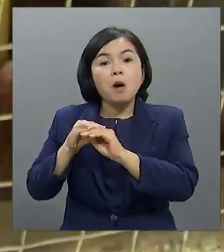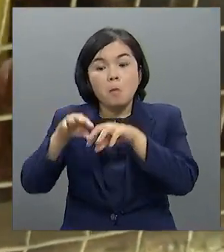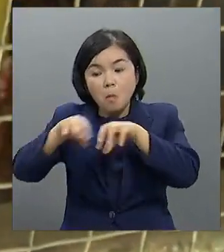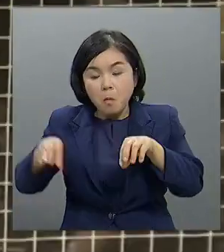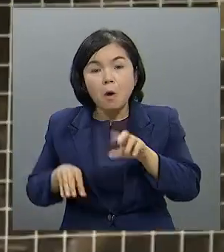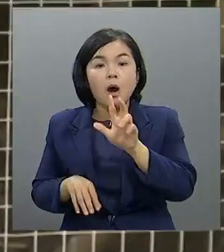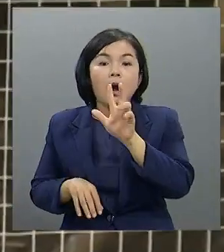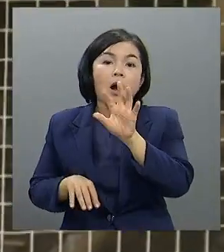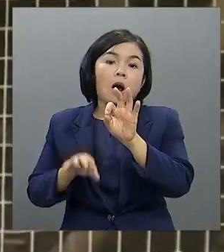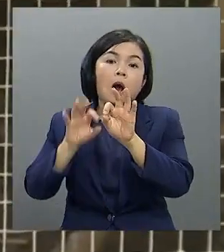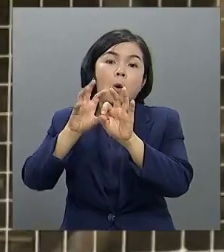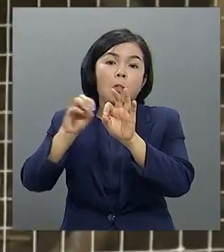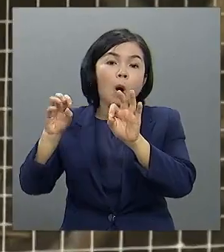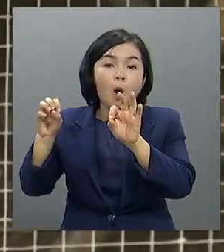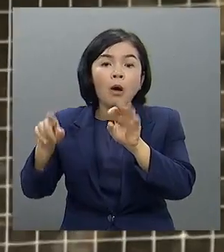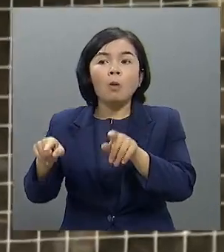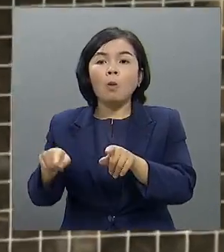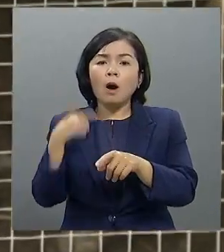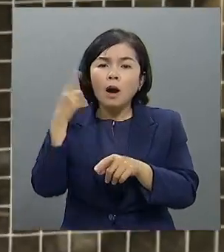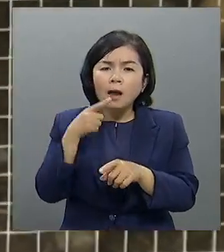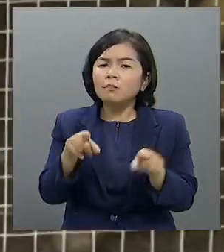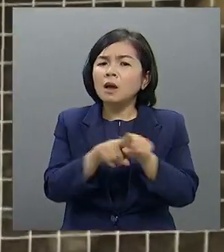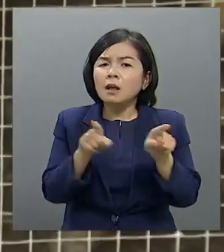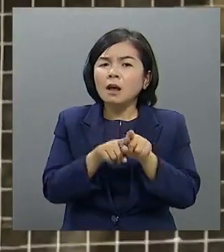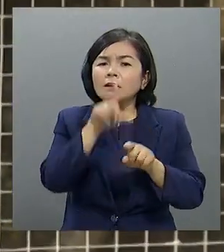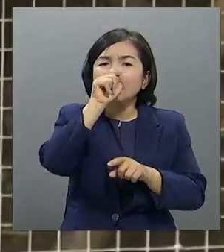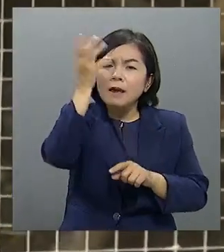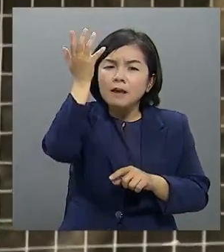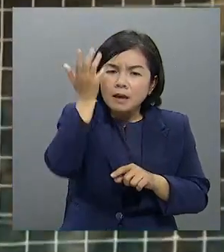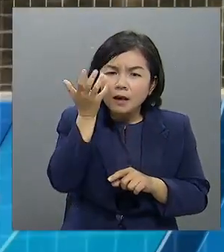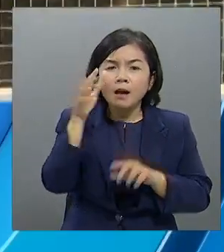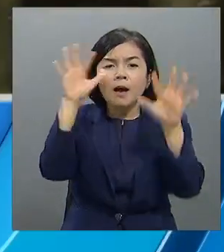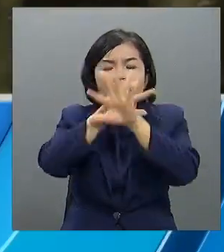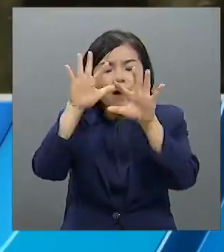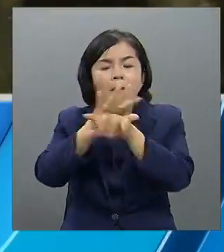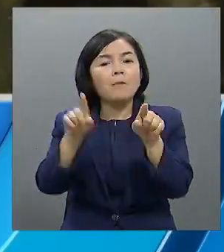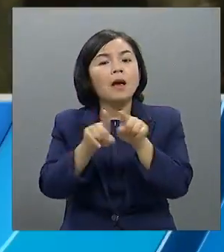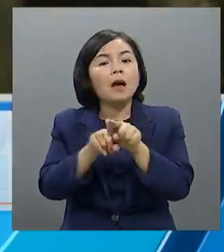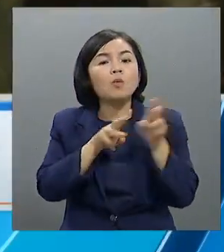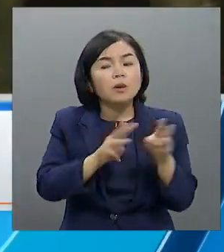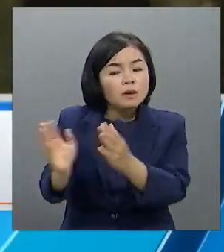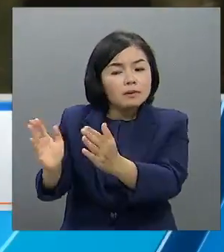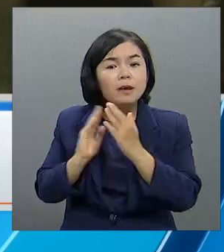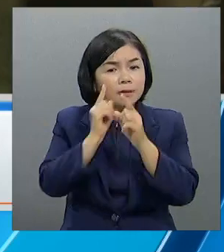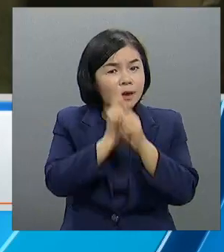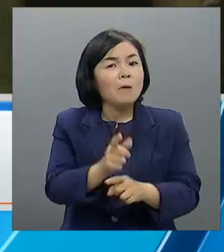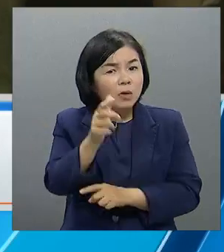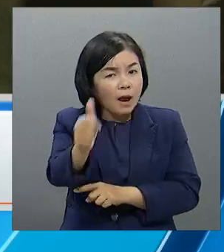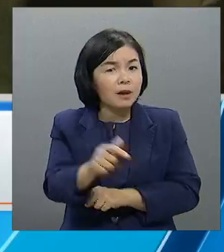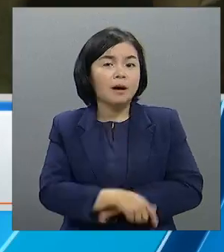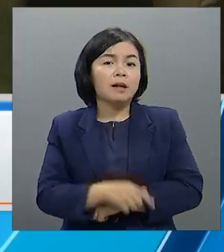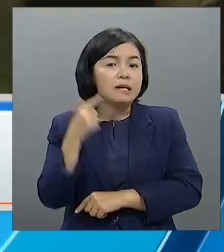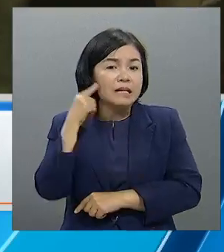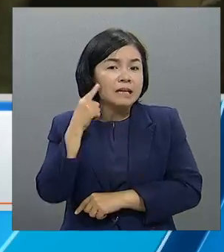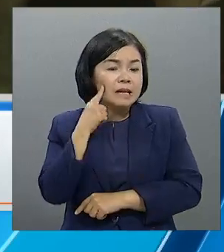าร์มเลี้ยงไก่ไข่อยู่ประสบปัญหาแบบเดียวกันกับที่ฟาร์มแห่งนี้ก็จะนำเทคนิคไปใช้กันก็ไม่ว่ากันนะคะจริงๆน่าสน